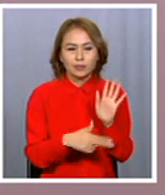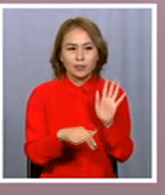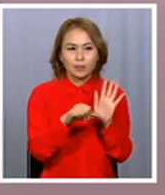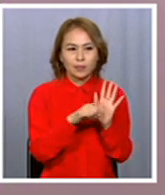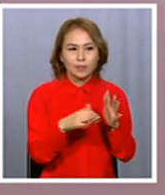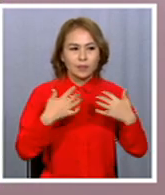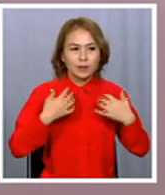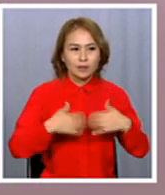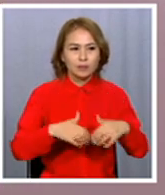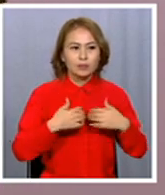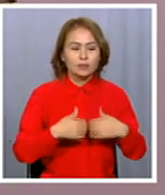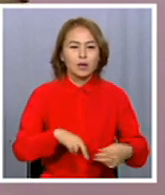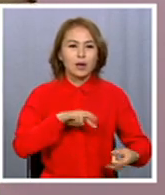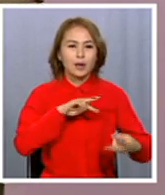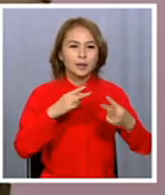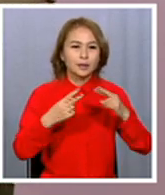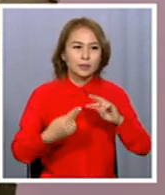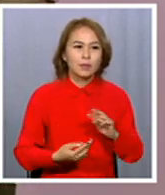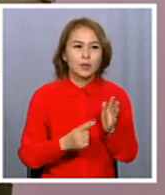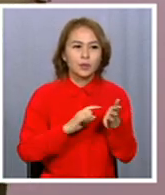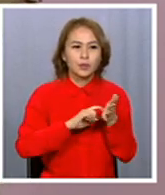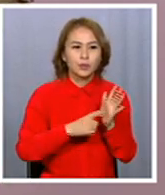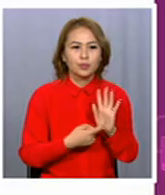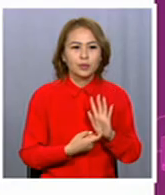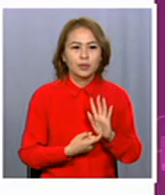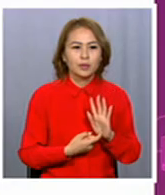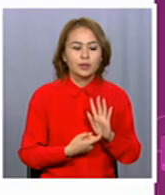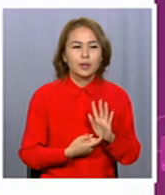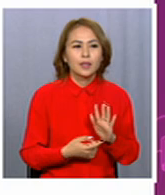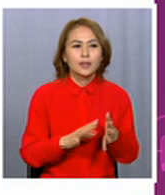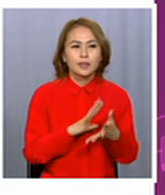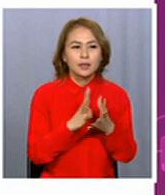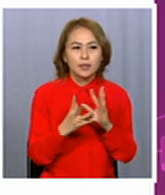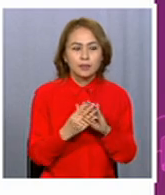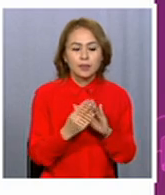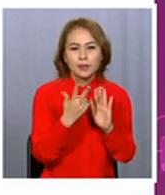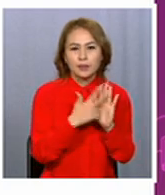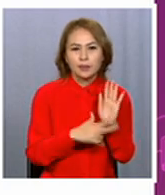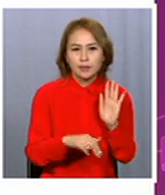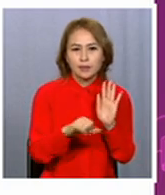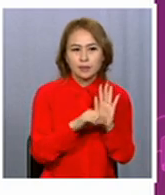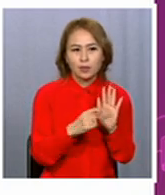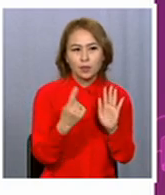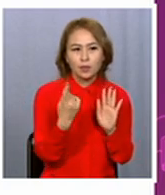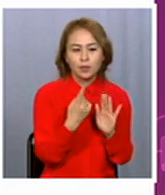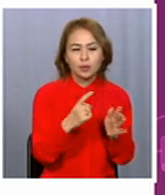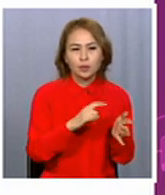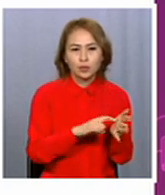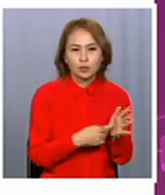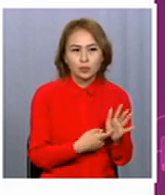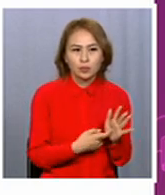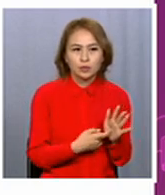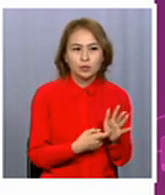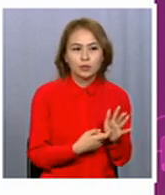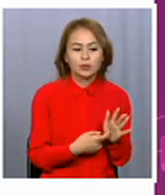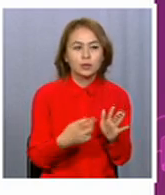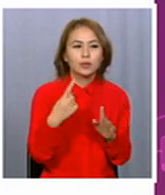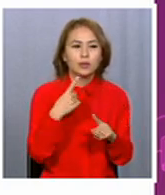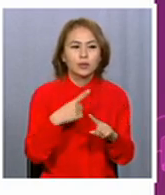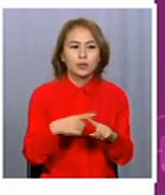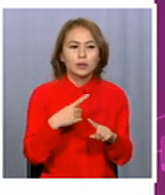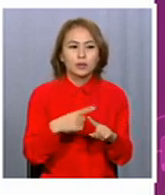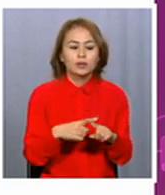x айнымалының көбейтіндісі. Демек, 86 бұл бірінші көбейткіш болса, x